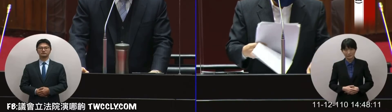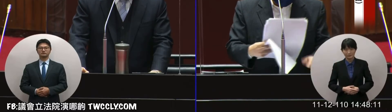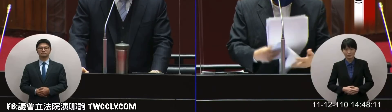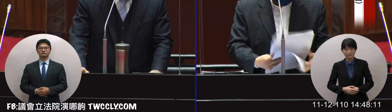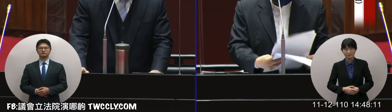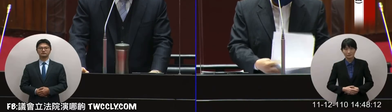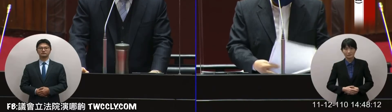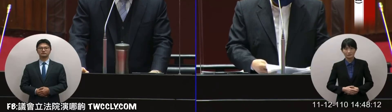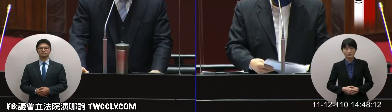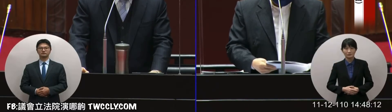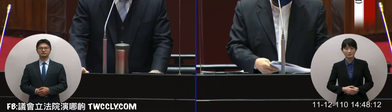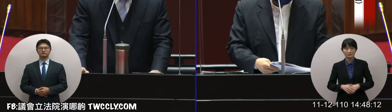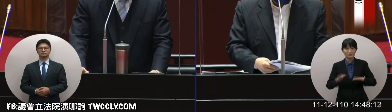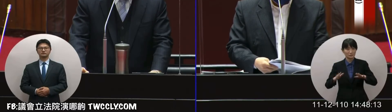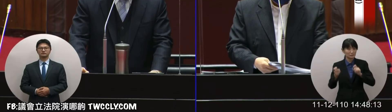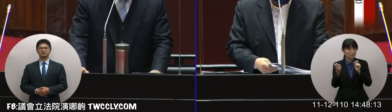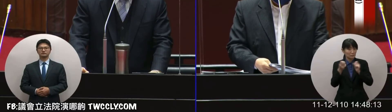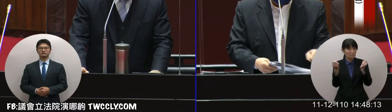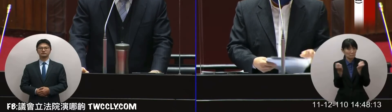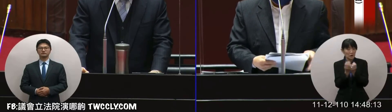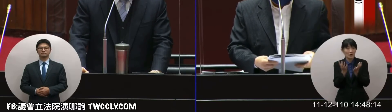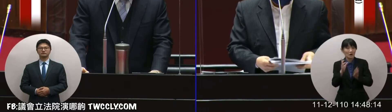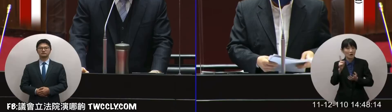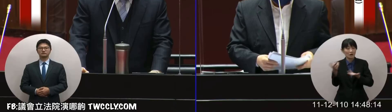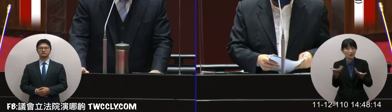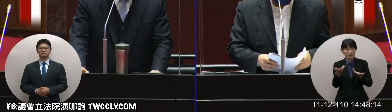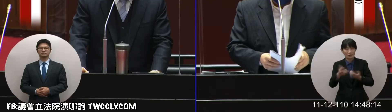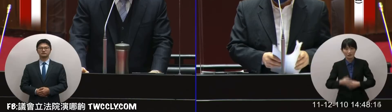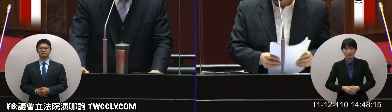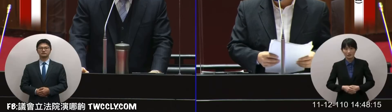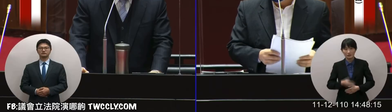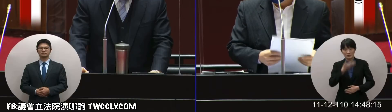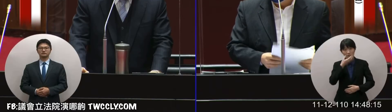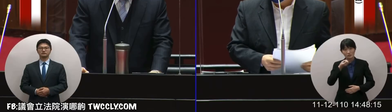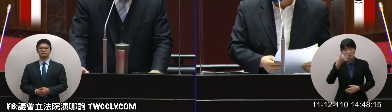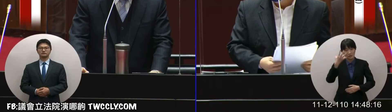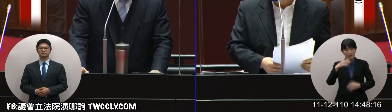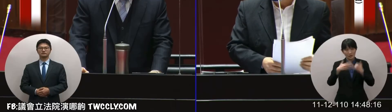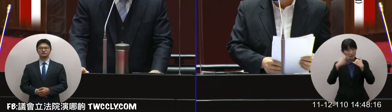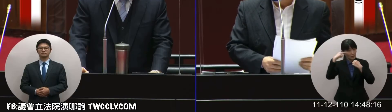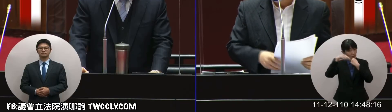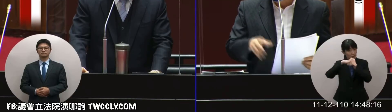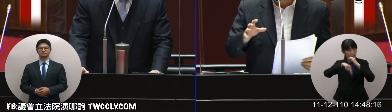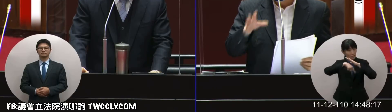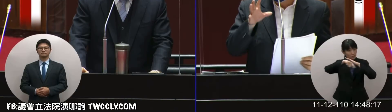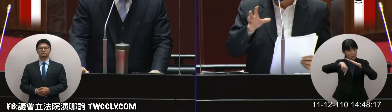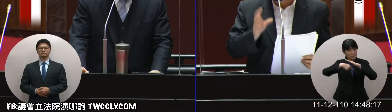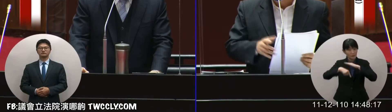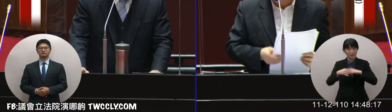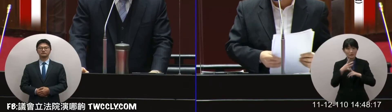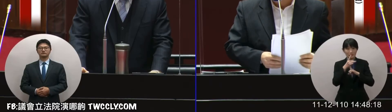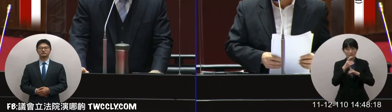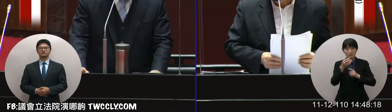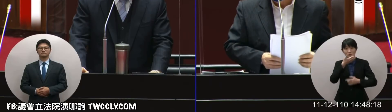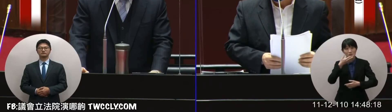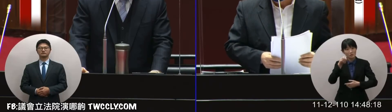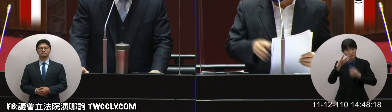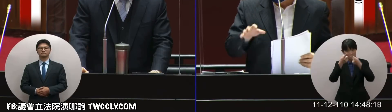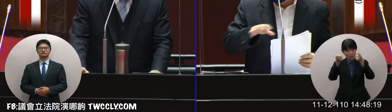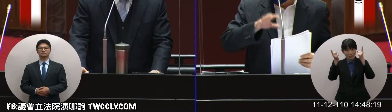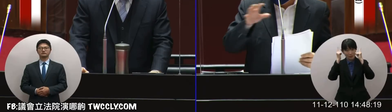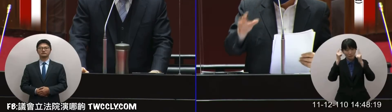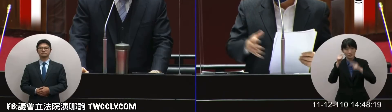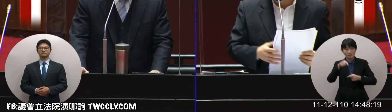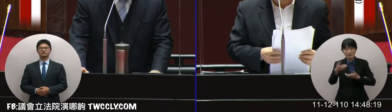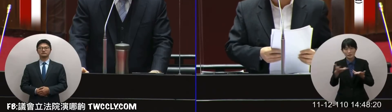零了哈。那个最近又发生了一个，就是清华海峡研究院哈，因为就发生在我们新竹清华大学哈。那我